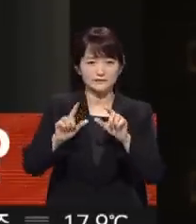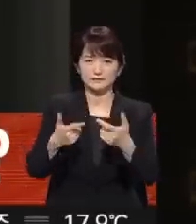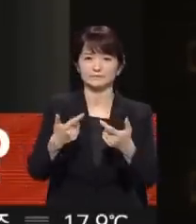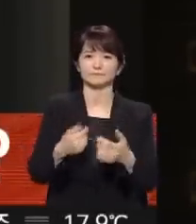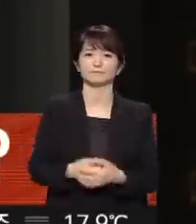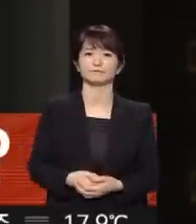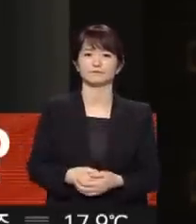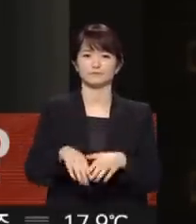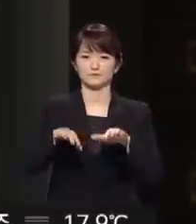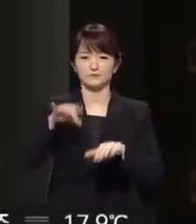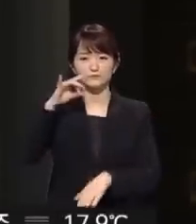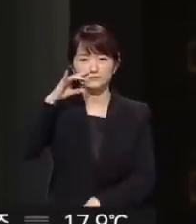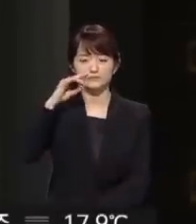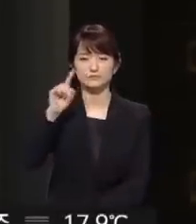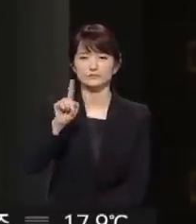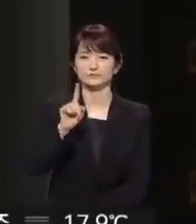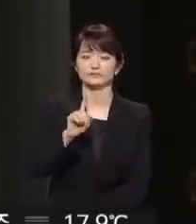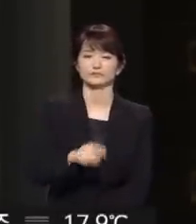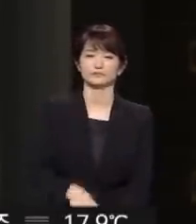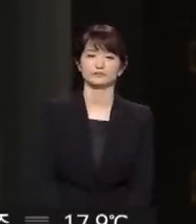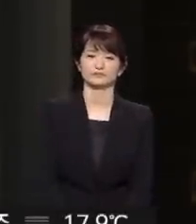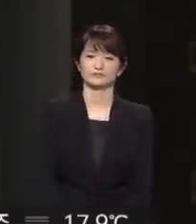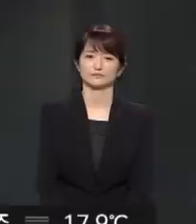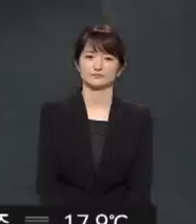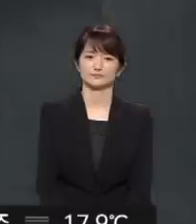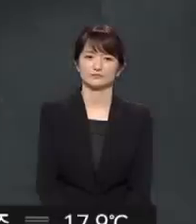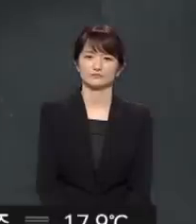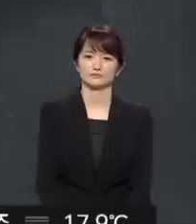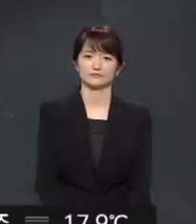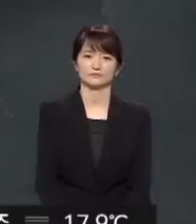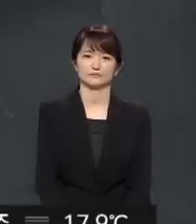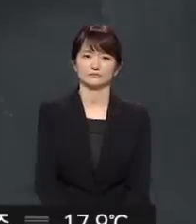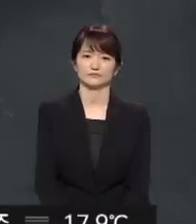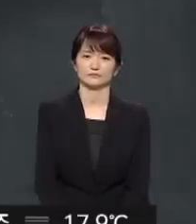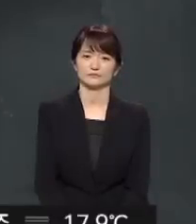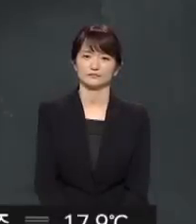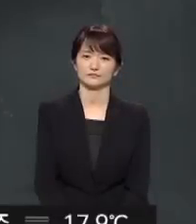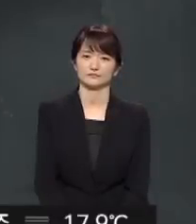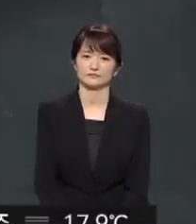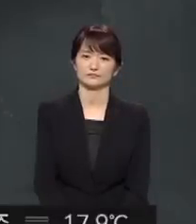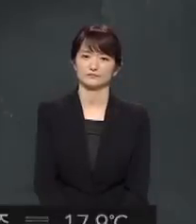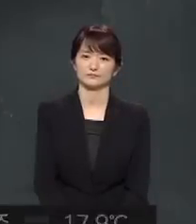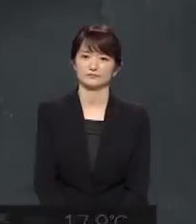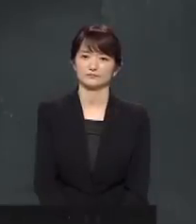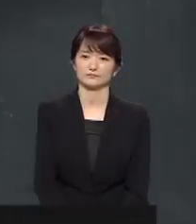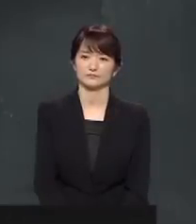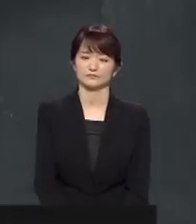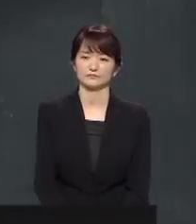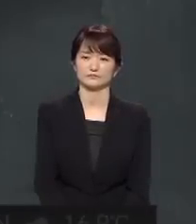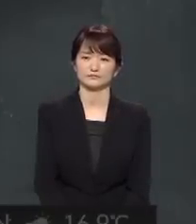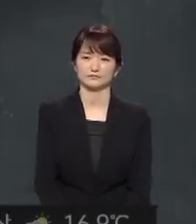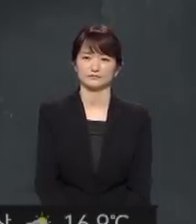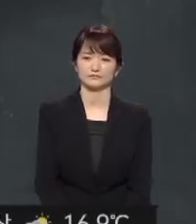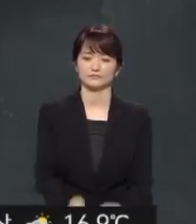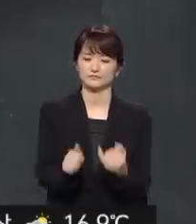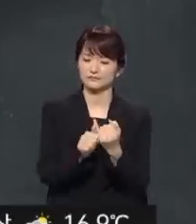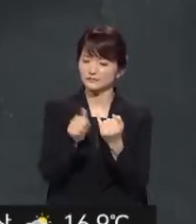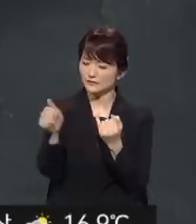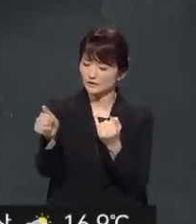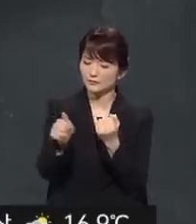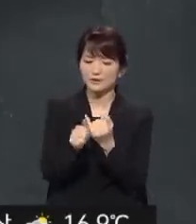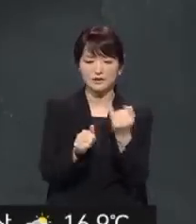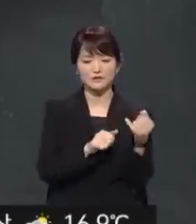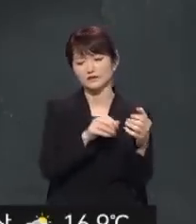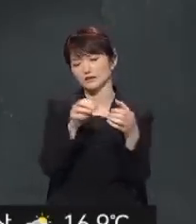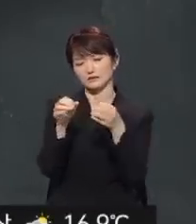이쯤에서 별별 상담소 오늘 궁금증 짚어보죠. 자, 제대로 된 대화가 안 되는